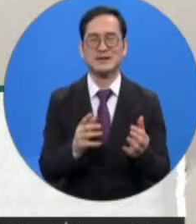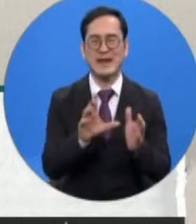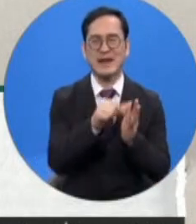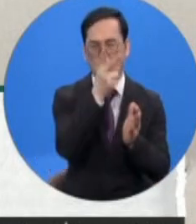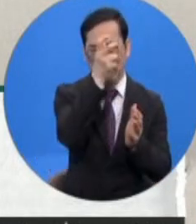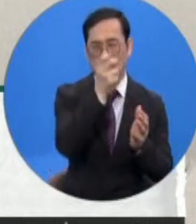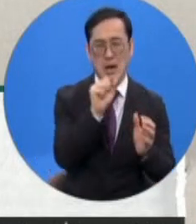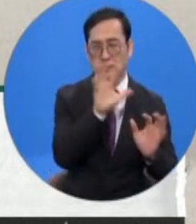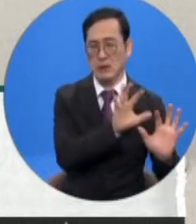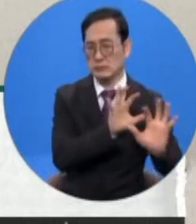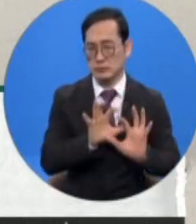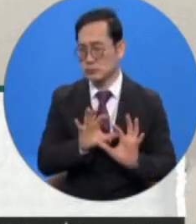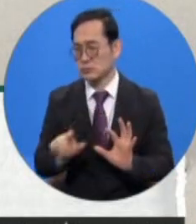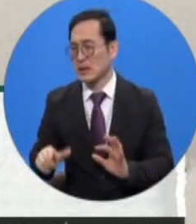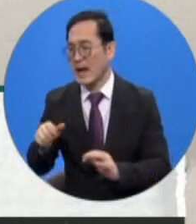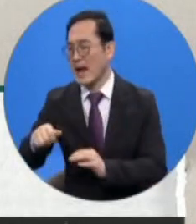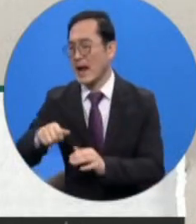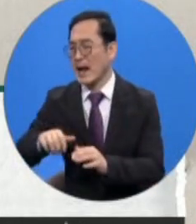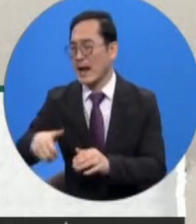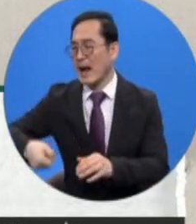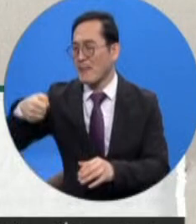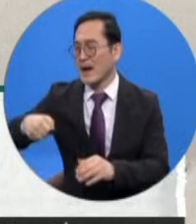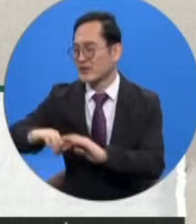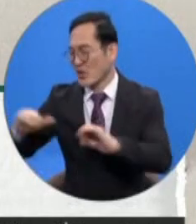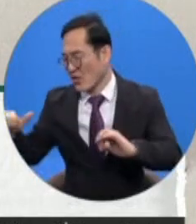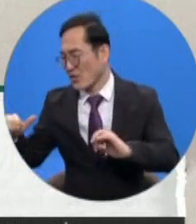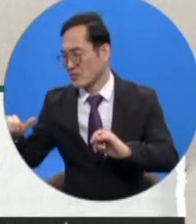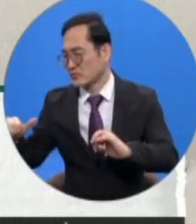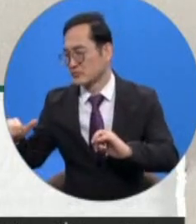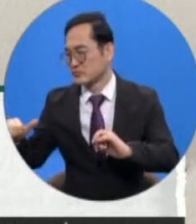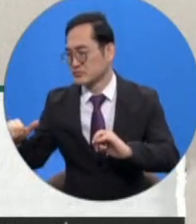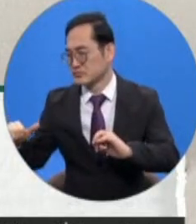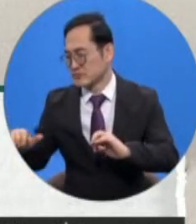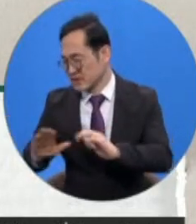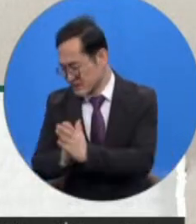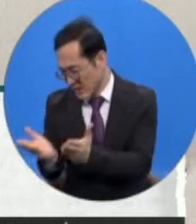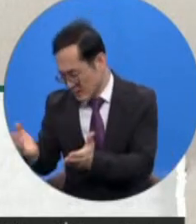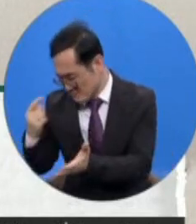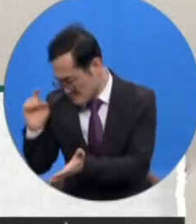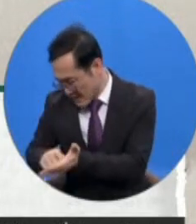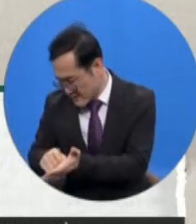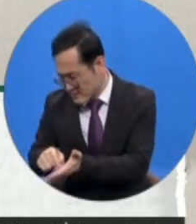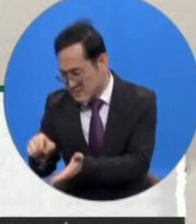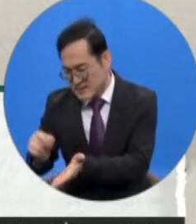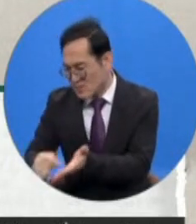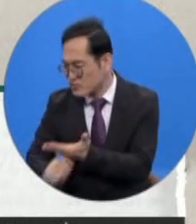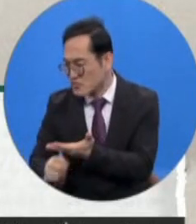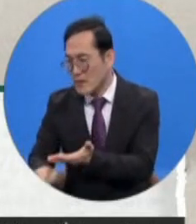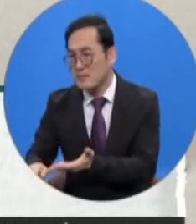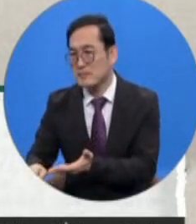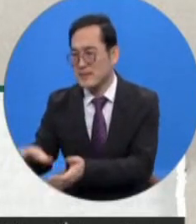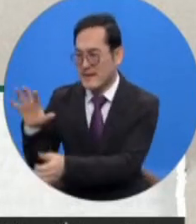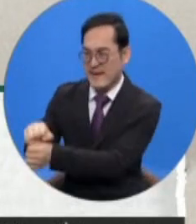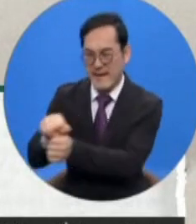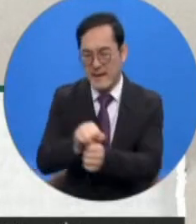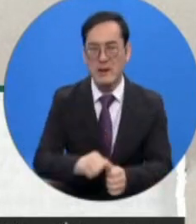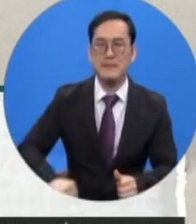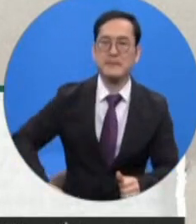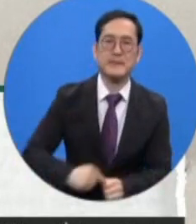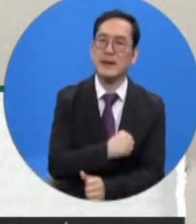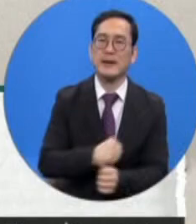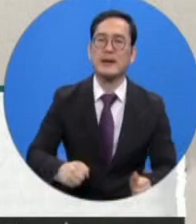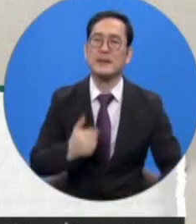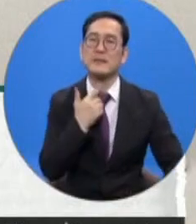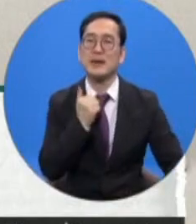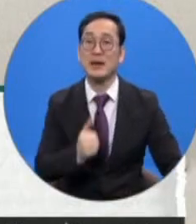이제 정권에서 문제 삼았던 책이 딱 나왔어요. 끌고 가가지고 이렇게 두드려 팼단 말이에요. 지금이 그때로부터 30년, 40년